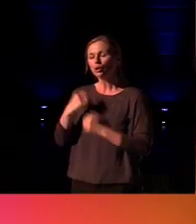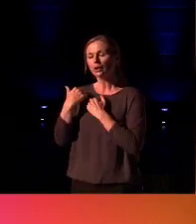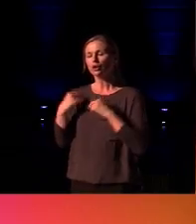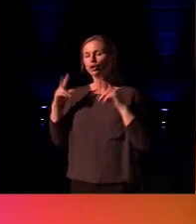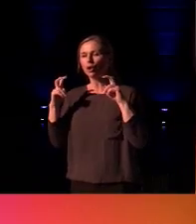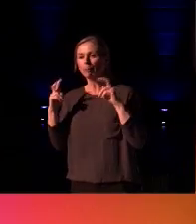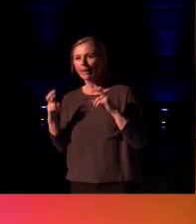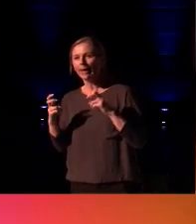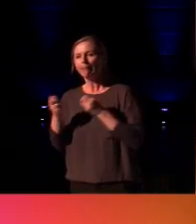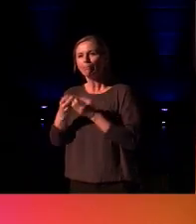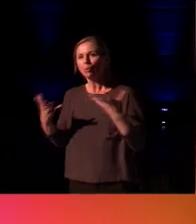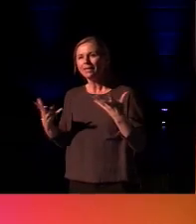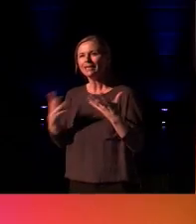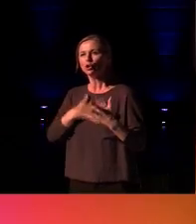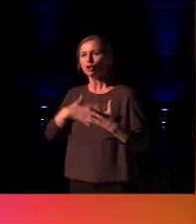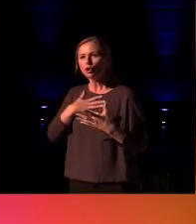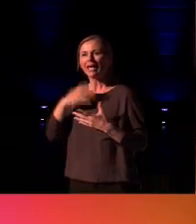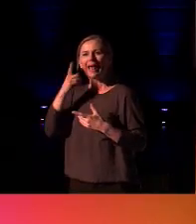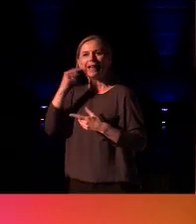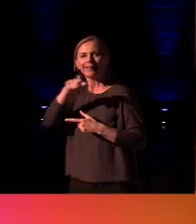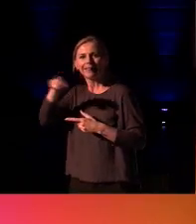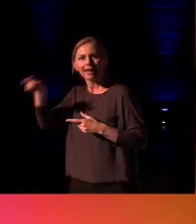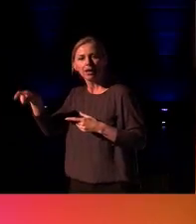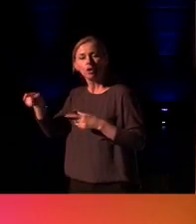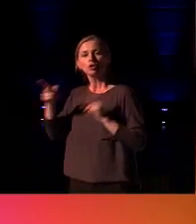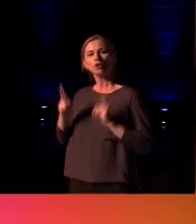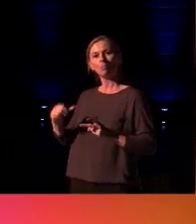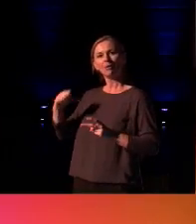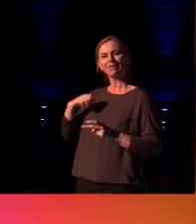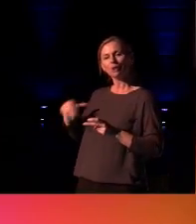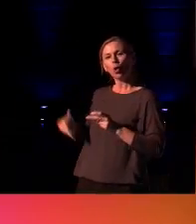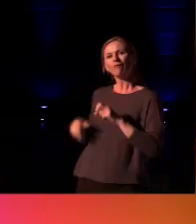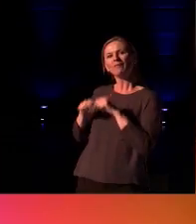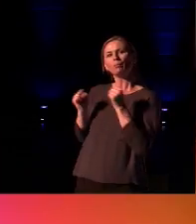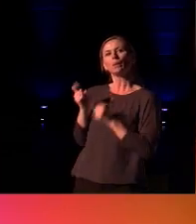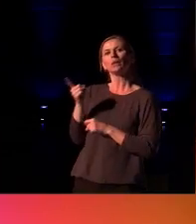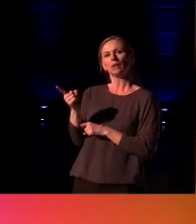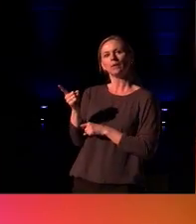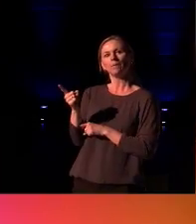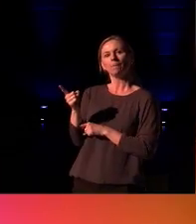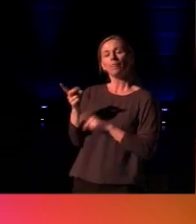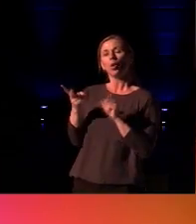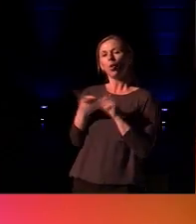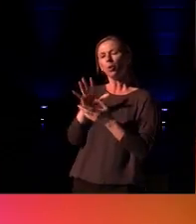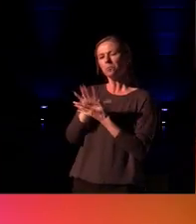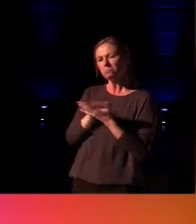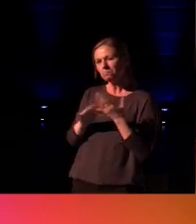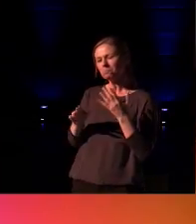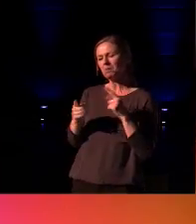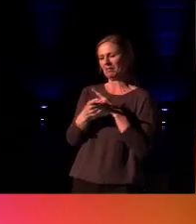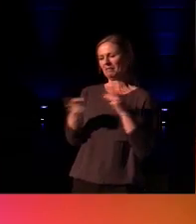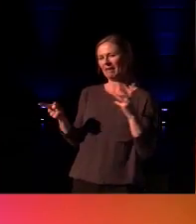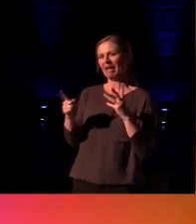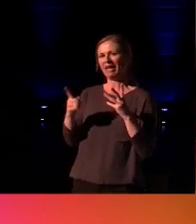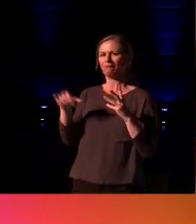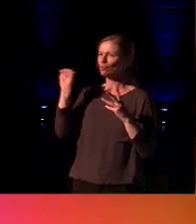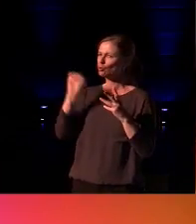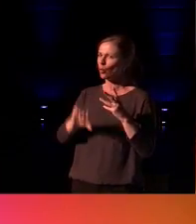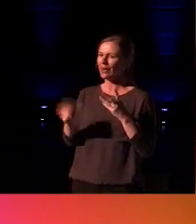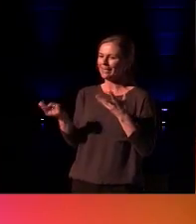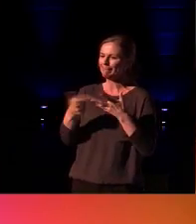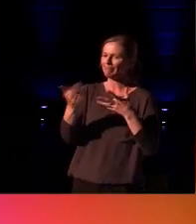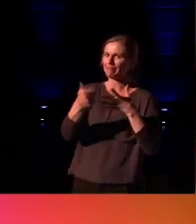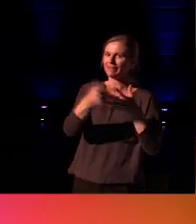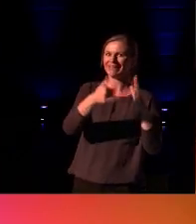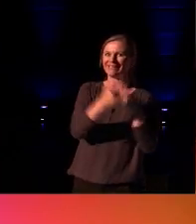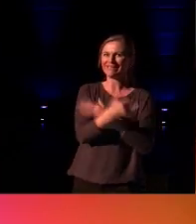skrøpelige, multisyke eldre, og det samme ved hoftebrudd. Og antageligvis dette altfor dårlig